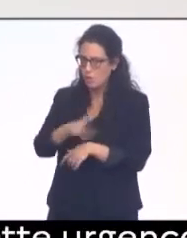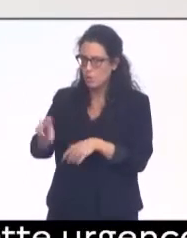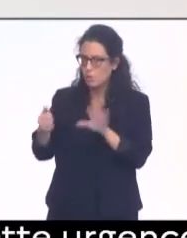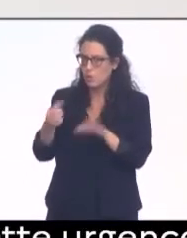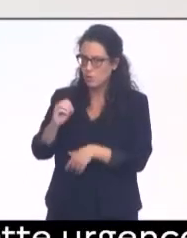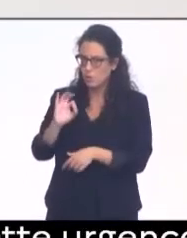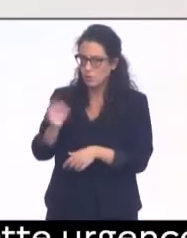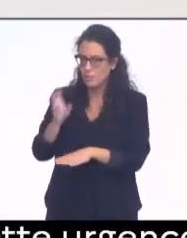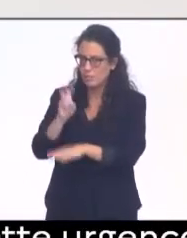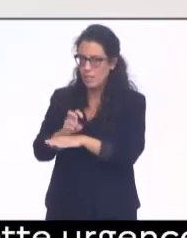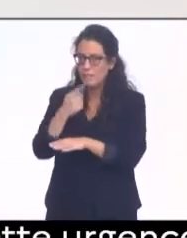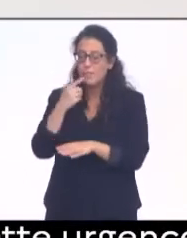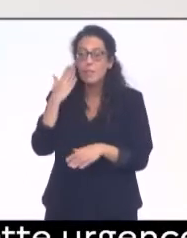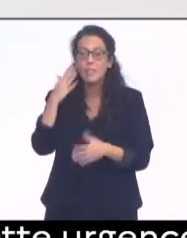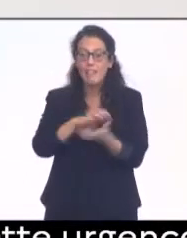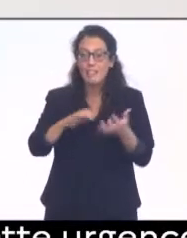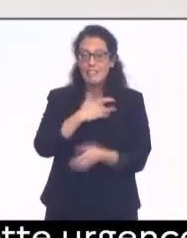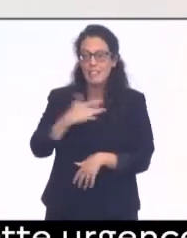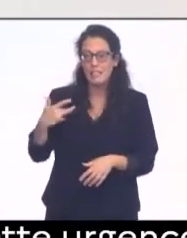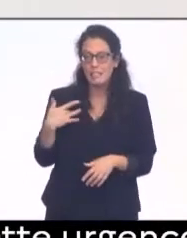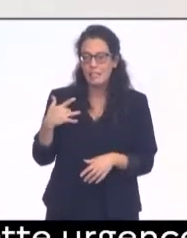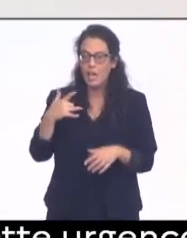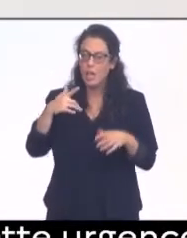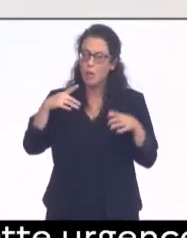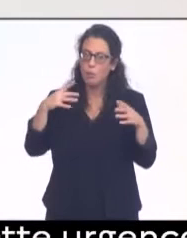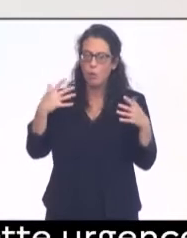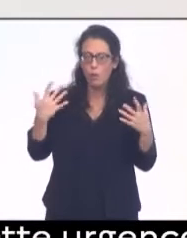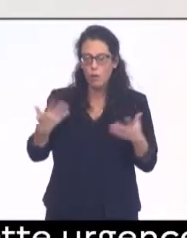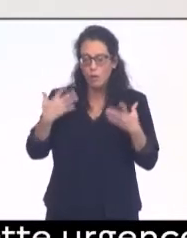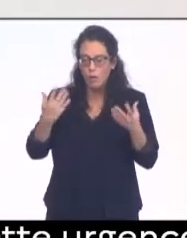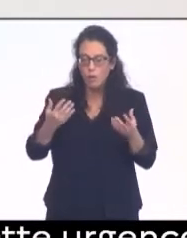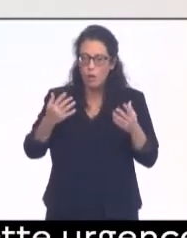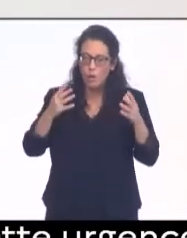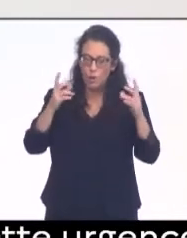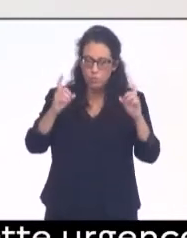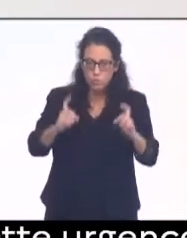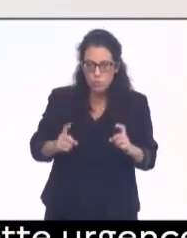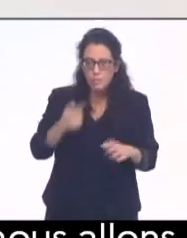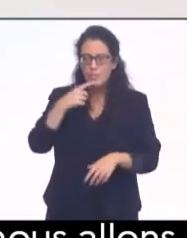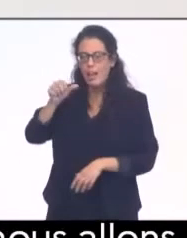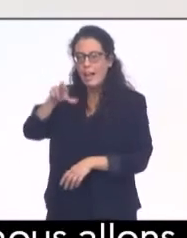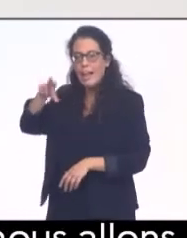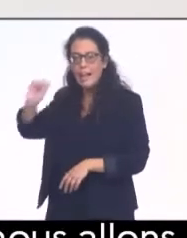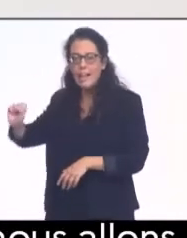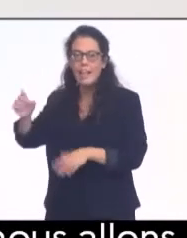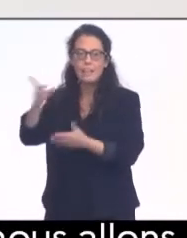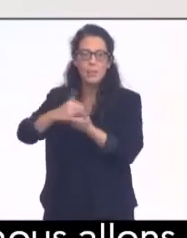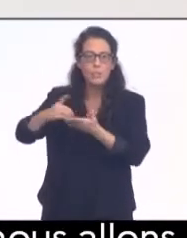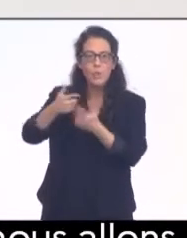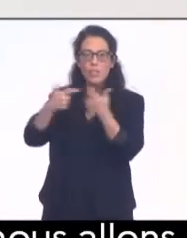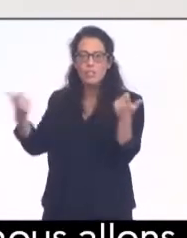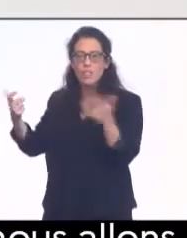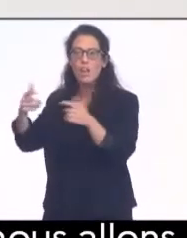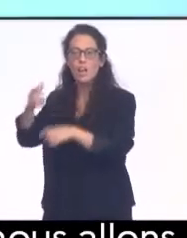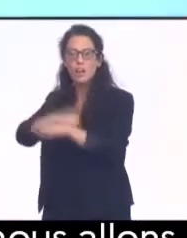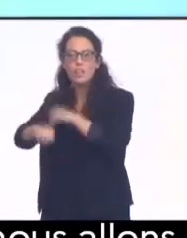dès que la crise sanitaire sera un petit peu, j'espère, redonnera un petit peu de temps aux ARS, aux départements et aux organisations gestionnaires elles-mêmes, mais qui